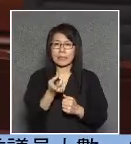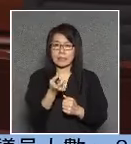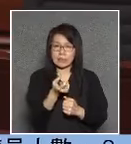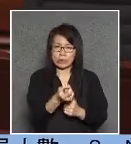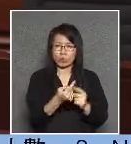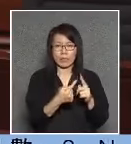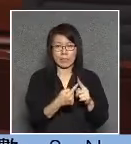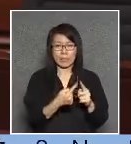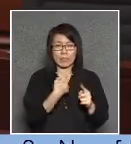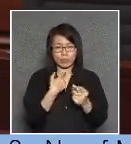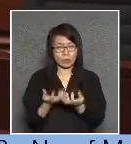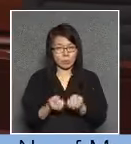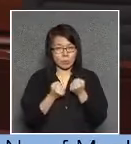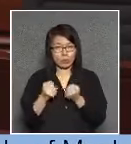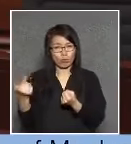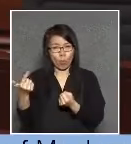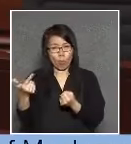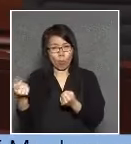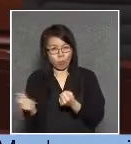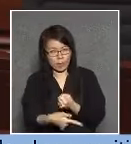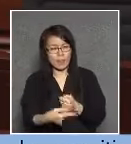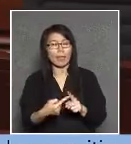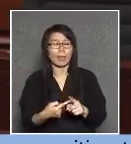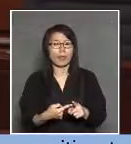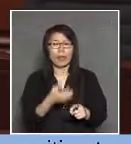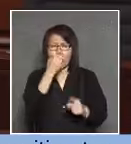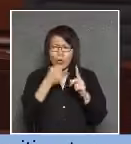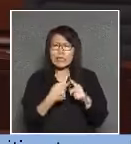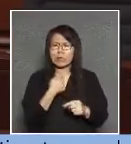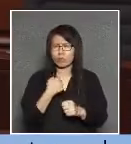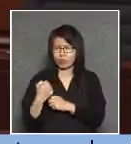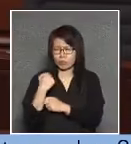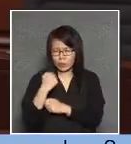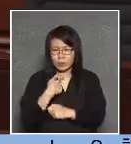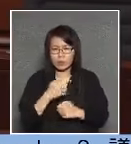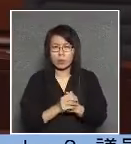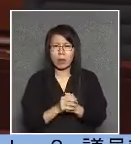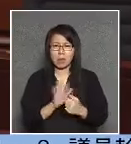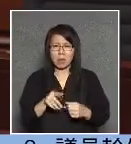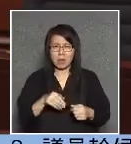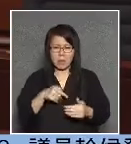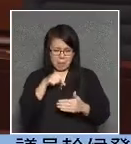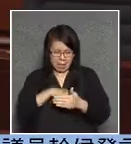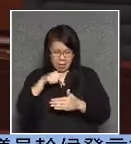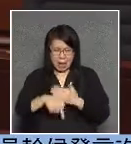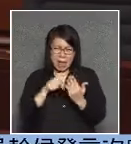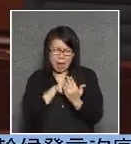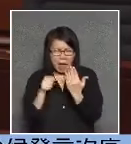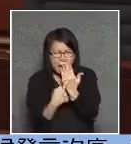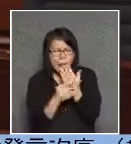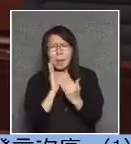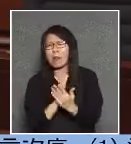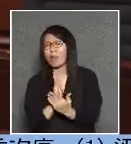數。所以香港人一定要爭氣，不要再聽那些口是心非，滿